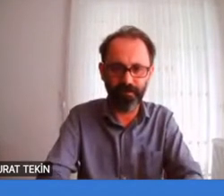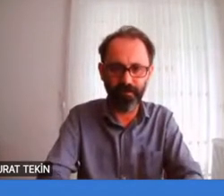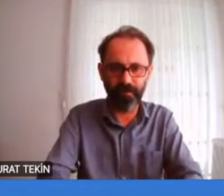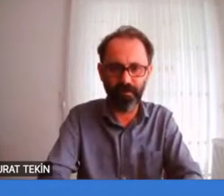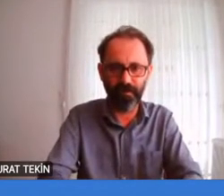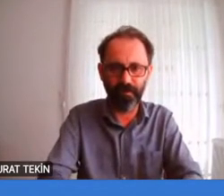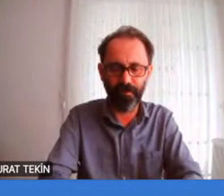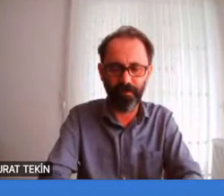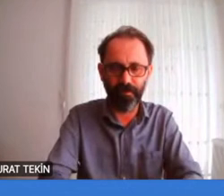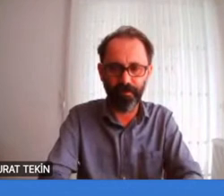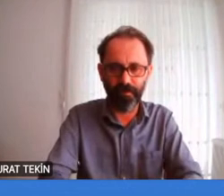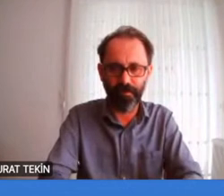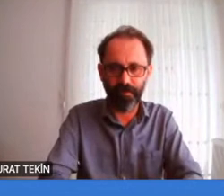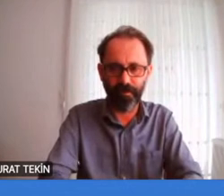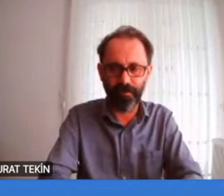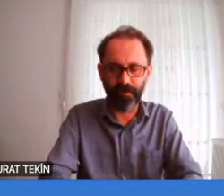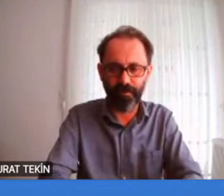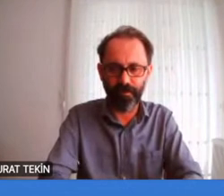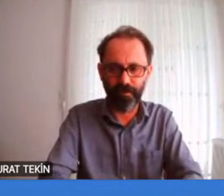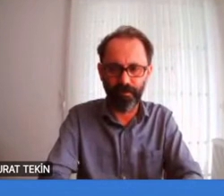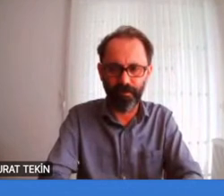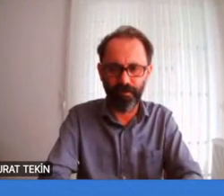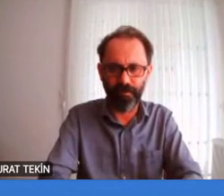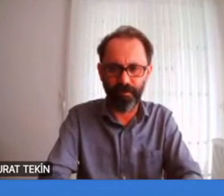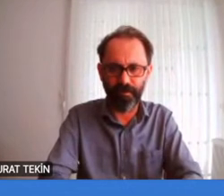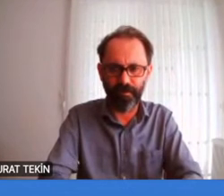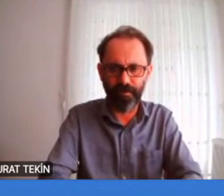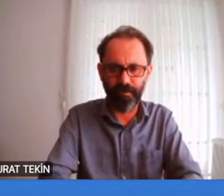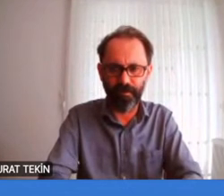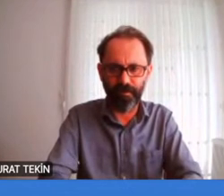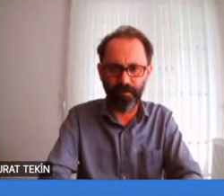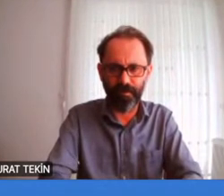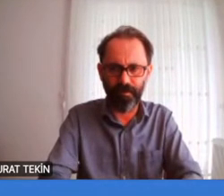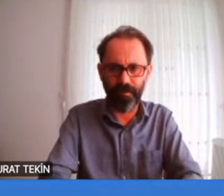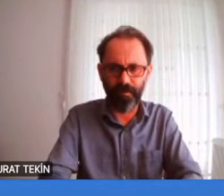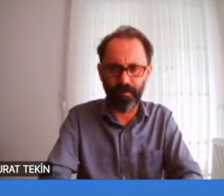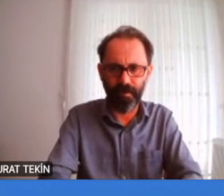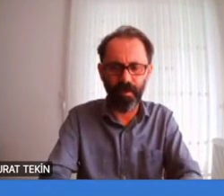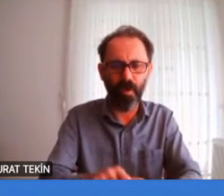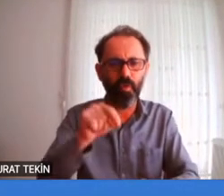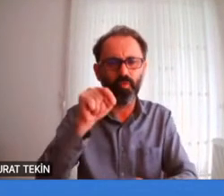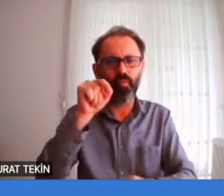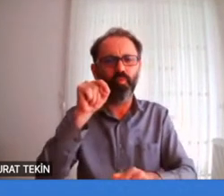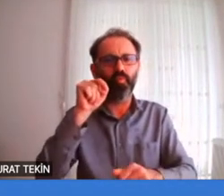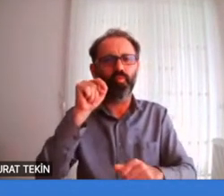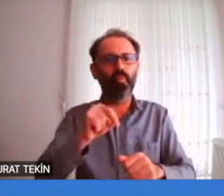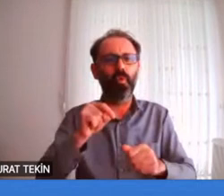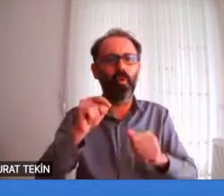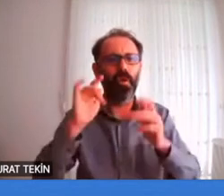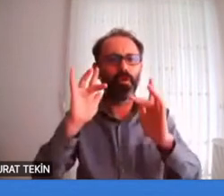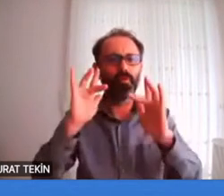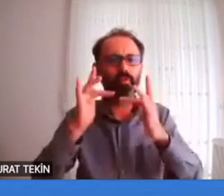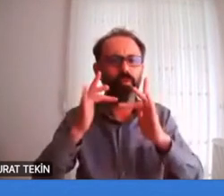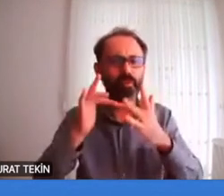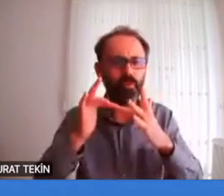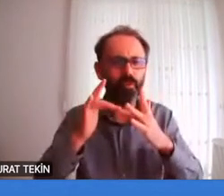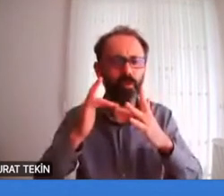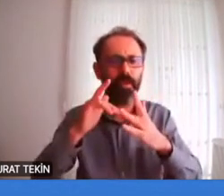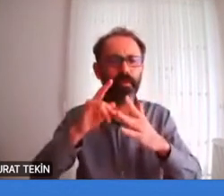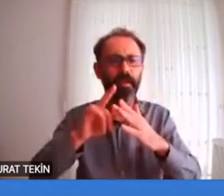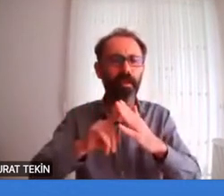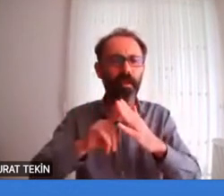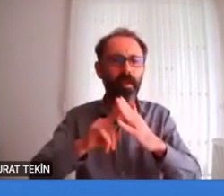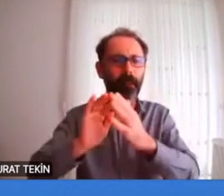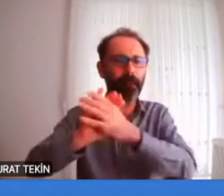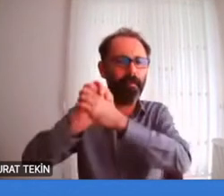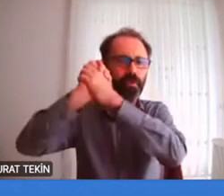Yani birbirimiz için, yani her birbirimiz için yaşadık. Sadece bu turda gol olarak değil, her şeyimizle